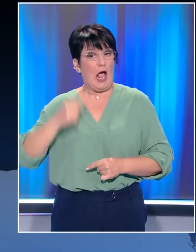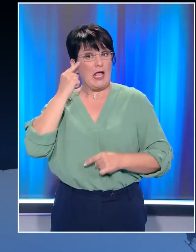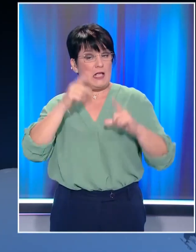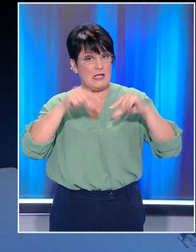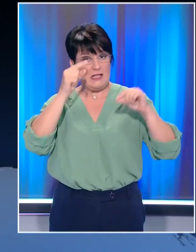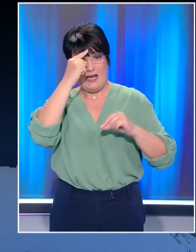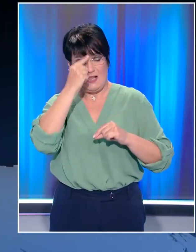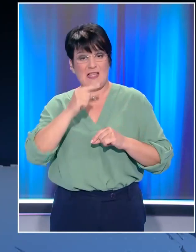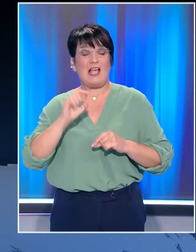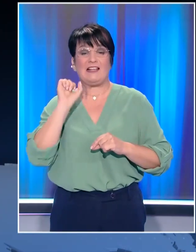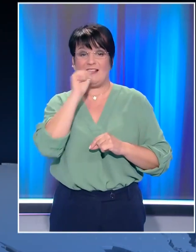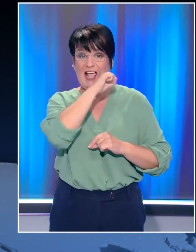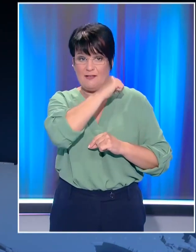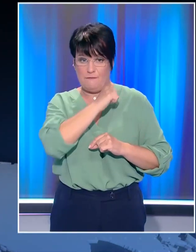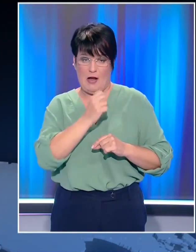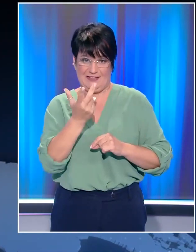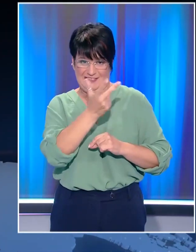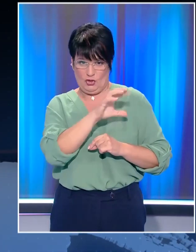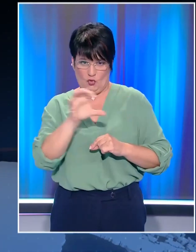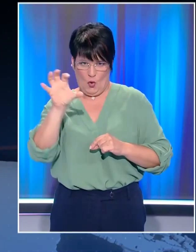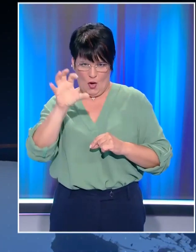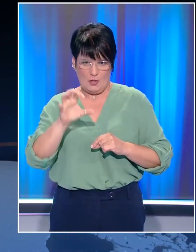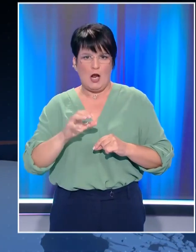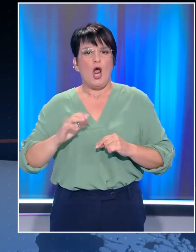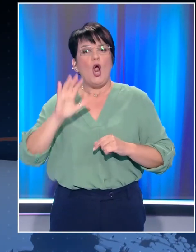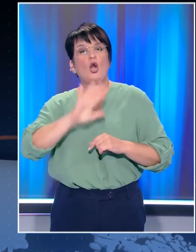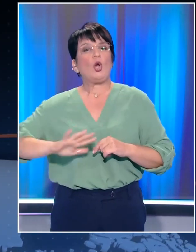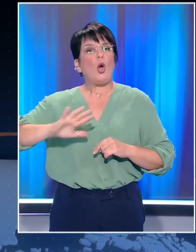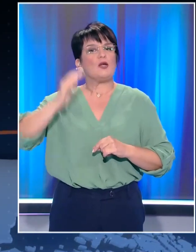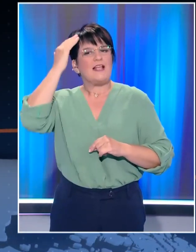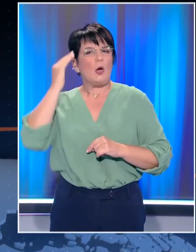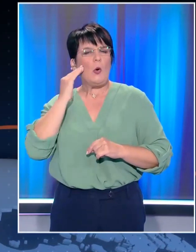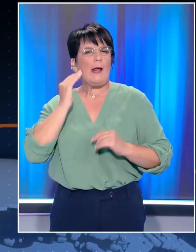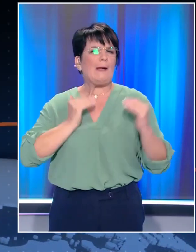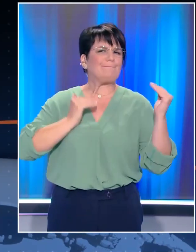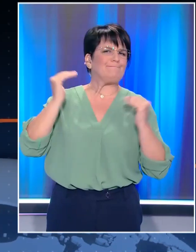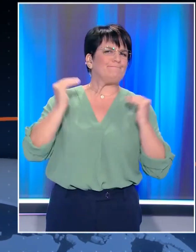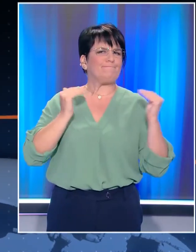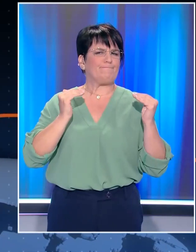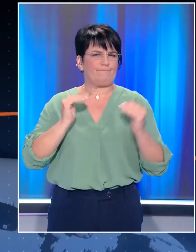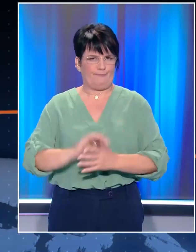την Ινδία και την Ταϊβάν στον πυρήνα. Η στάση της Νότιας Κορέας προς το παρόν επιφυλακτική.